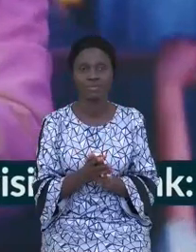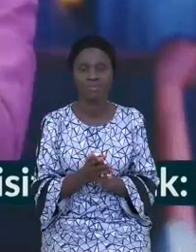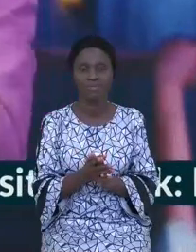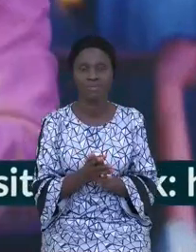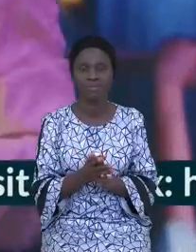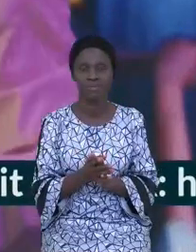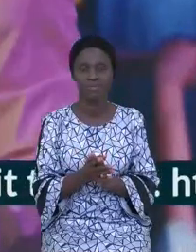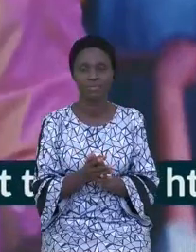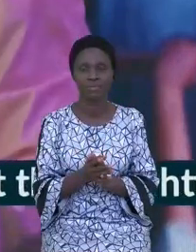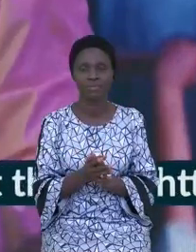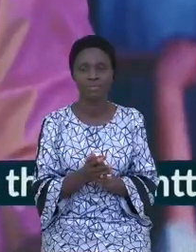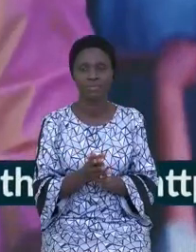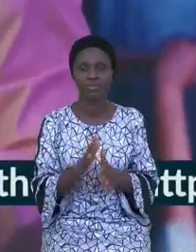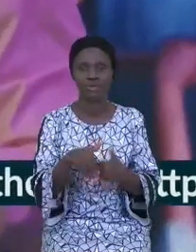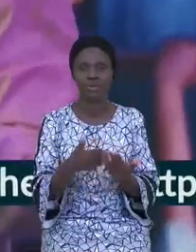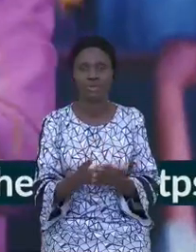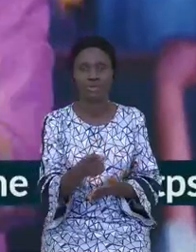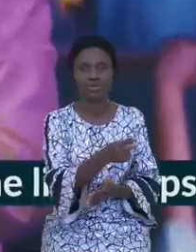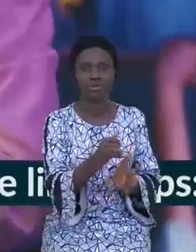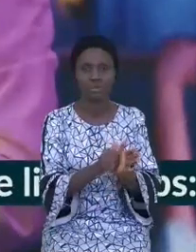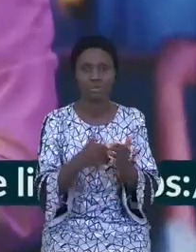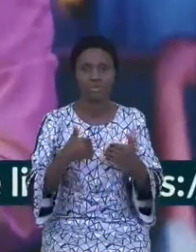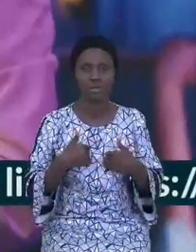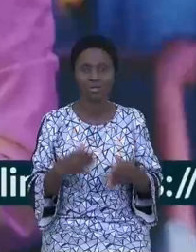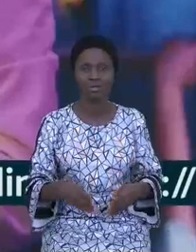Donc, tous ceux qui ont donné leur vie à Jésus,